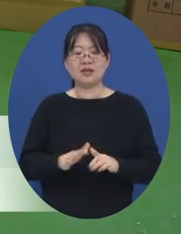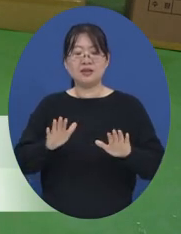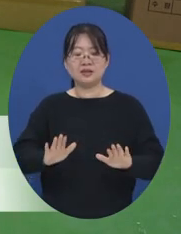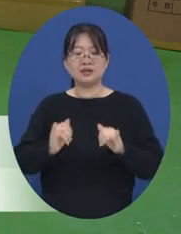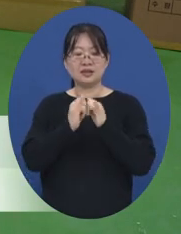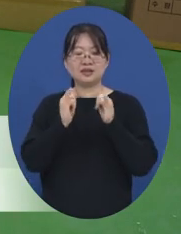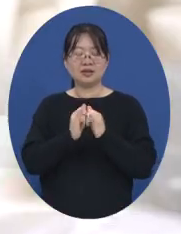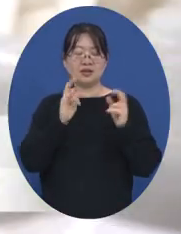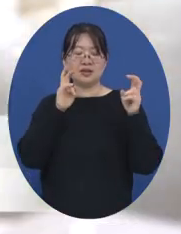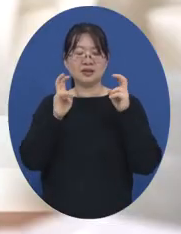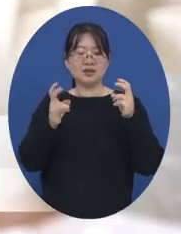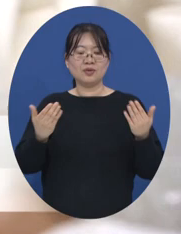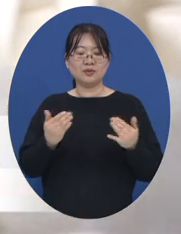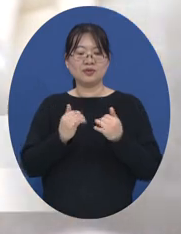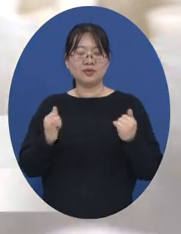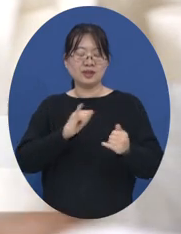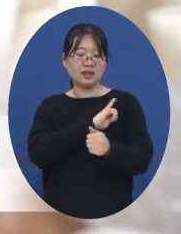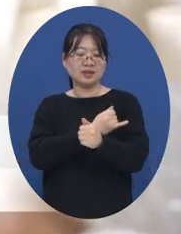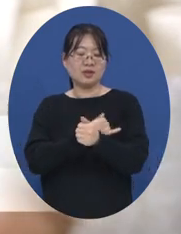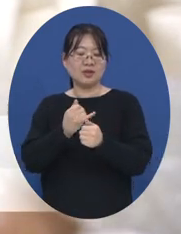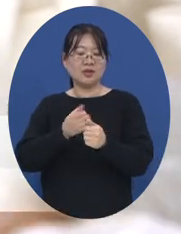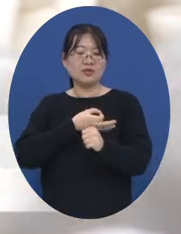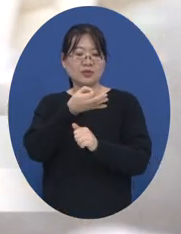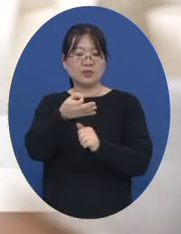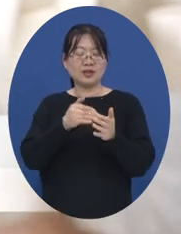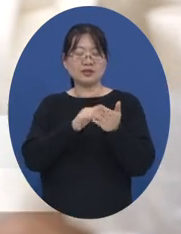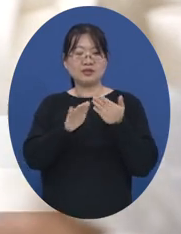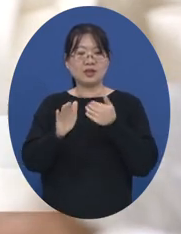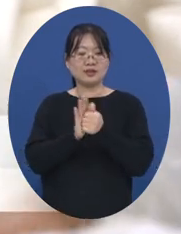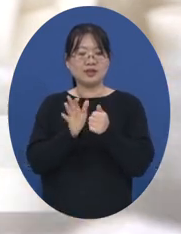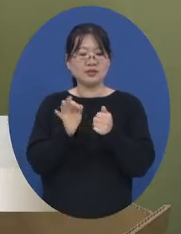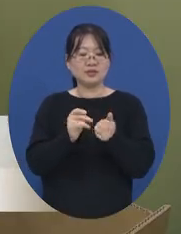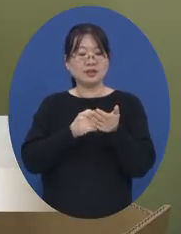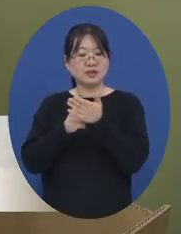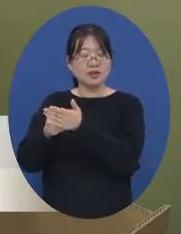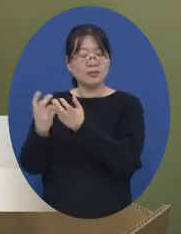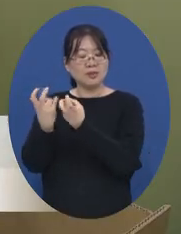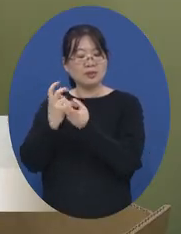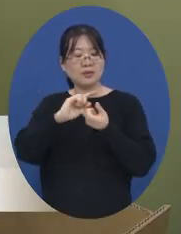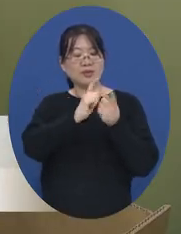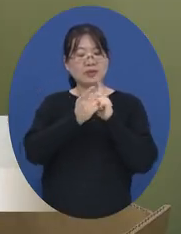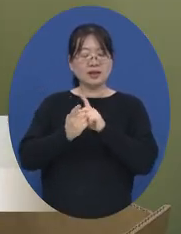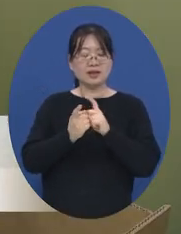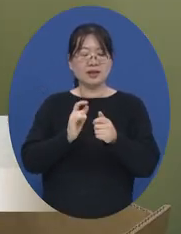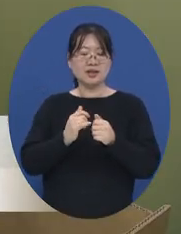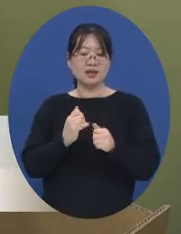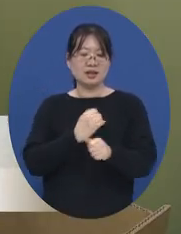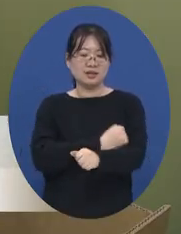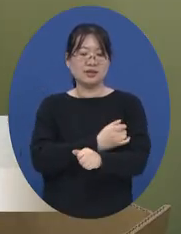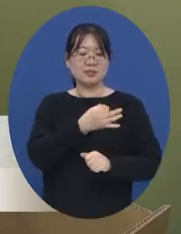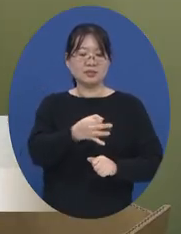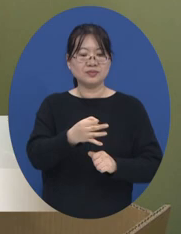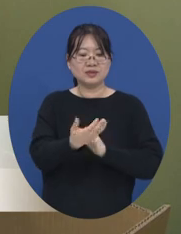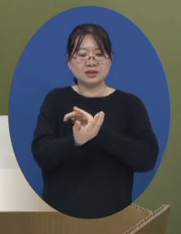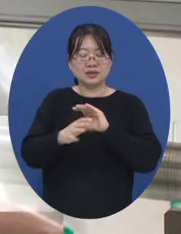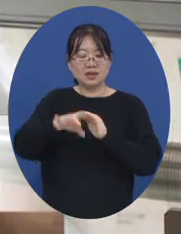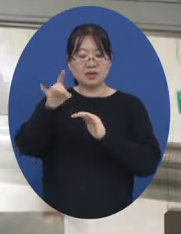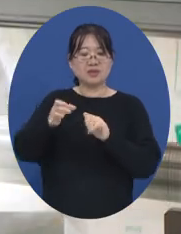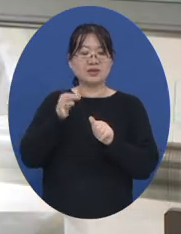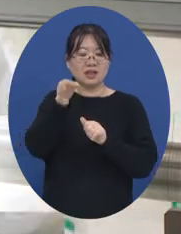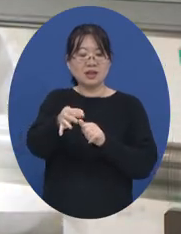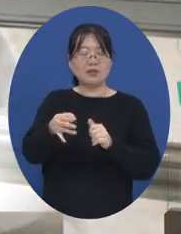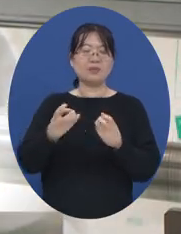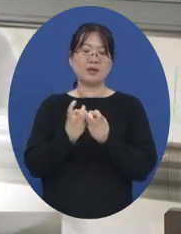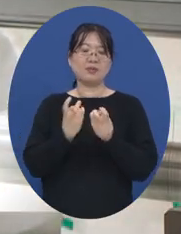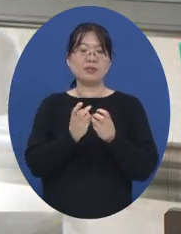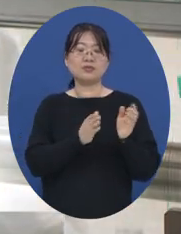현재 사회적기업이 노동자 인건비를 지급한 후 지원금을 신청해야 하는 방식 대신 인건비 지원금 의선 지급할 수 있도록 할